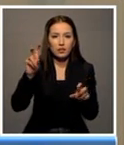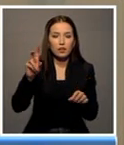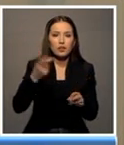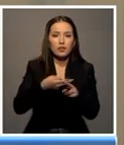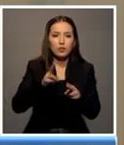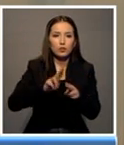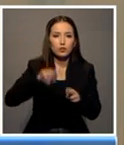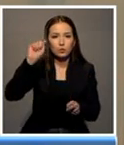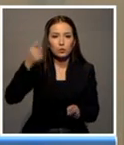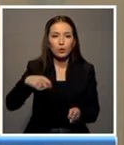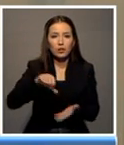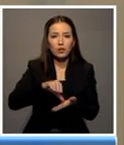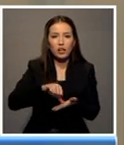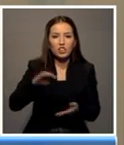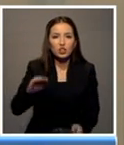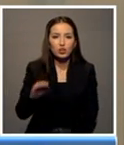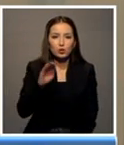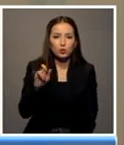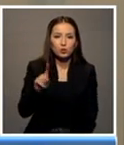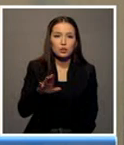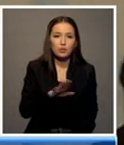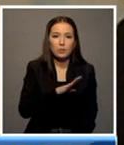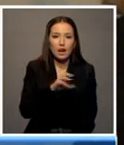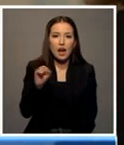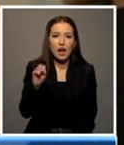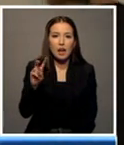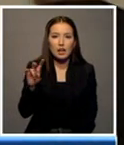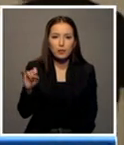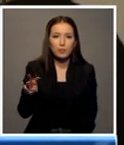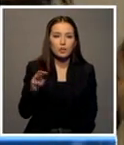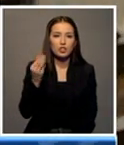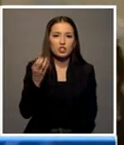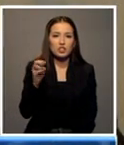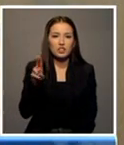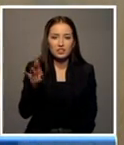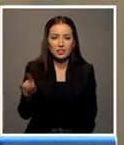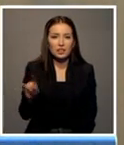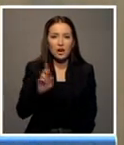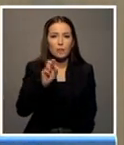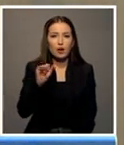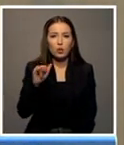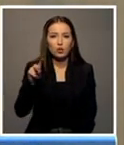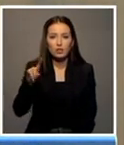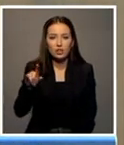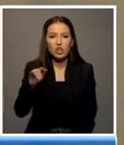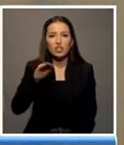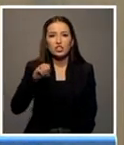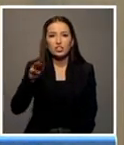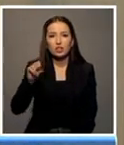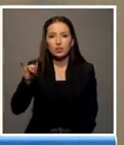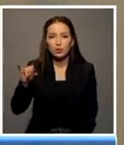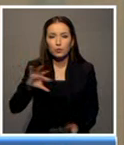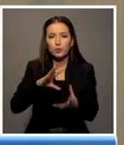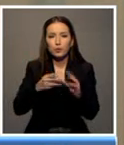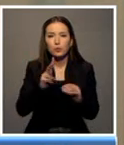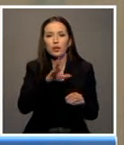кісі осы кіші жүзден әлімнен, шектіден, жаңа байылынан, байбақтан, жетірудан біреулер 12 мың